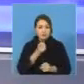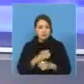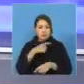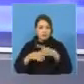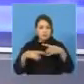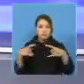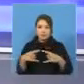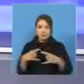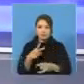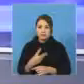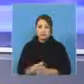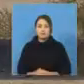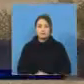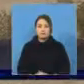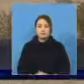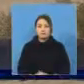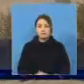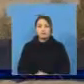келесі бейнематериалда.